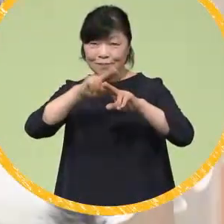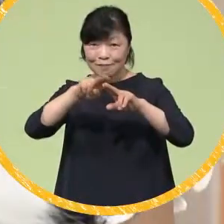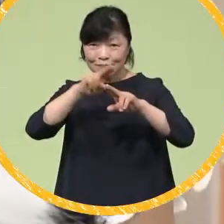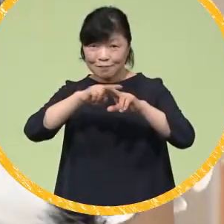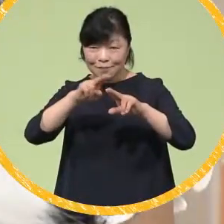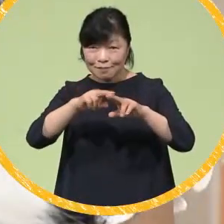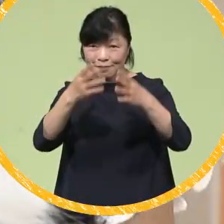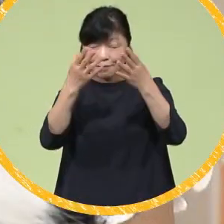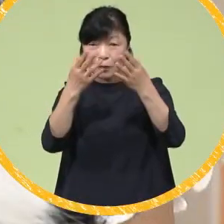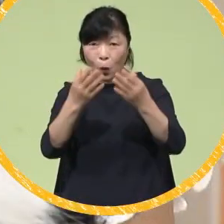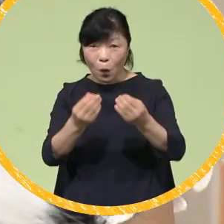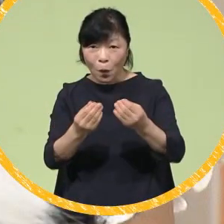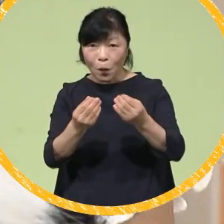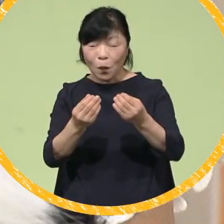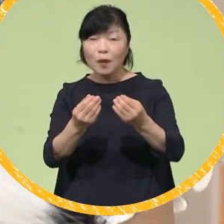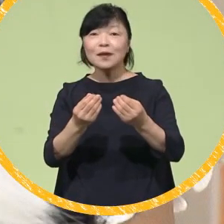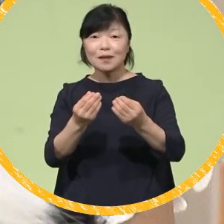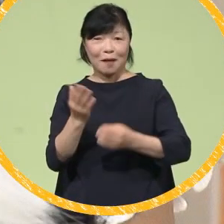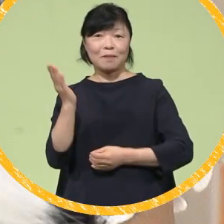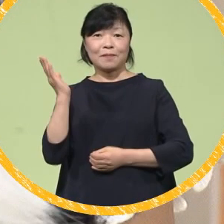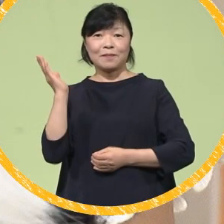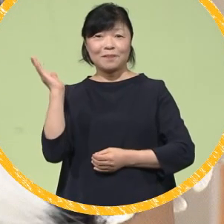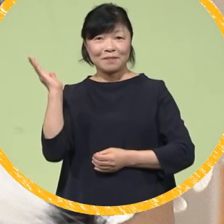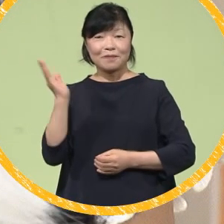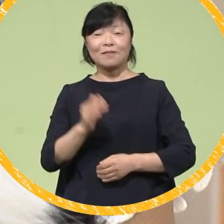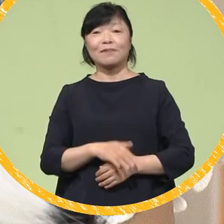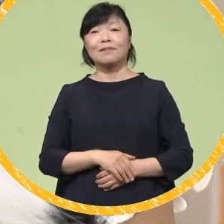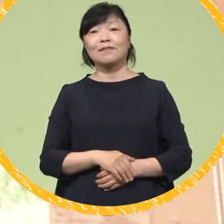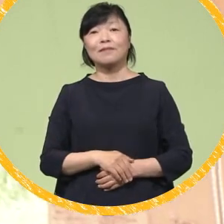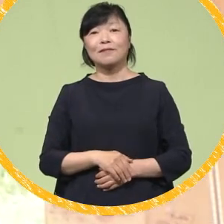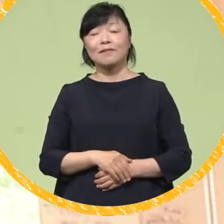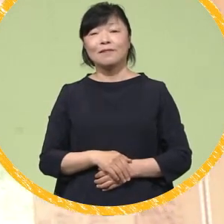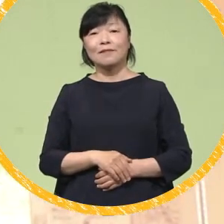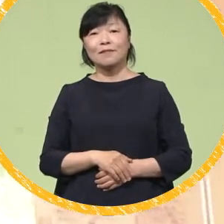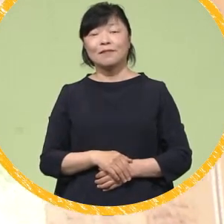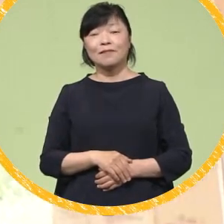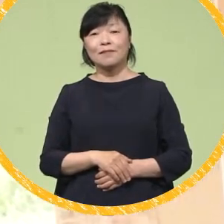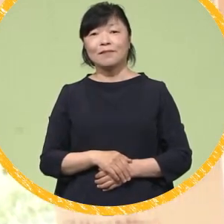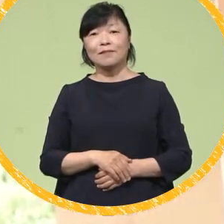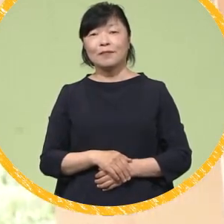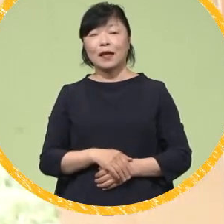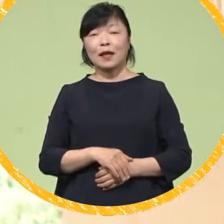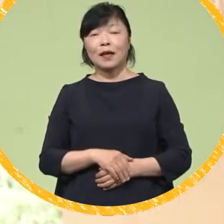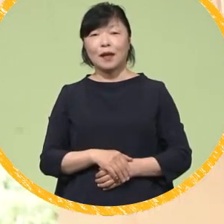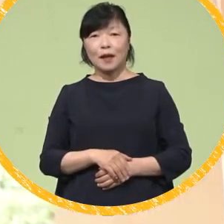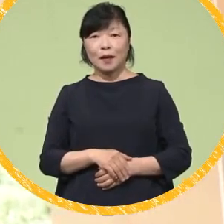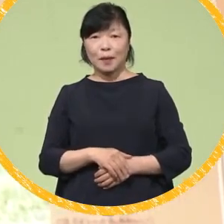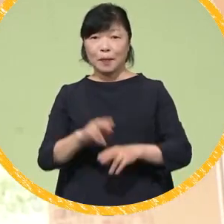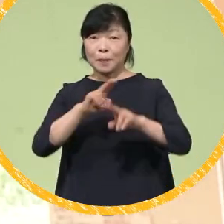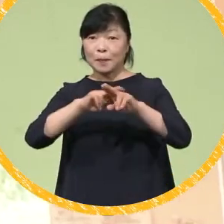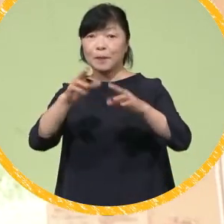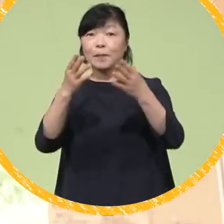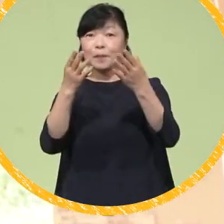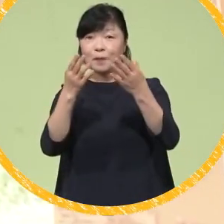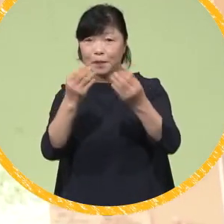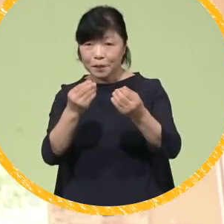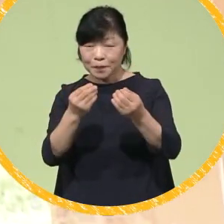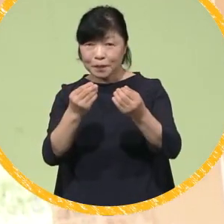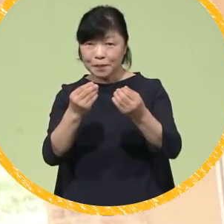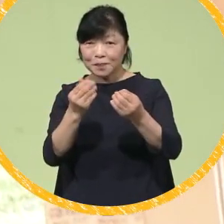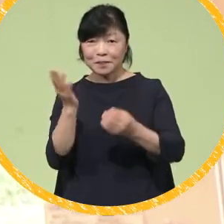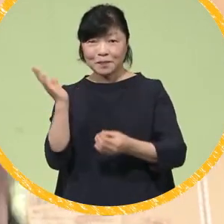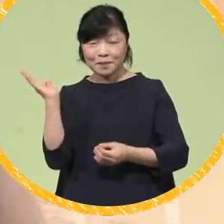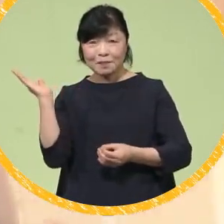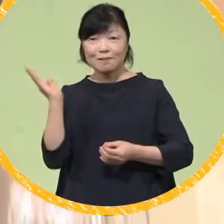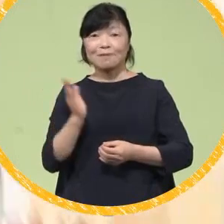ットが完了。果たしてどうなったのか。 さて、司くんのサマーカットが終了したんですが、その姿